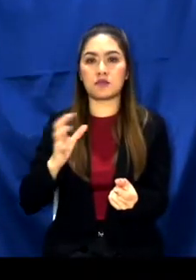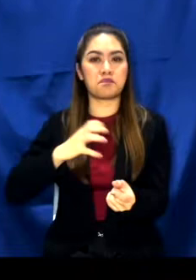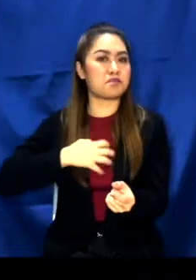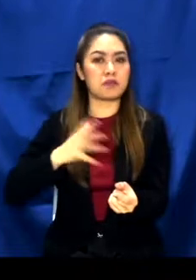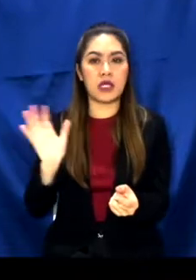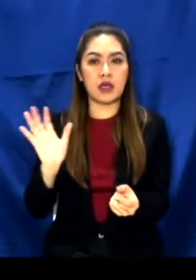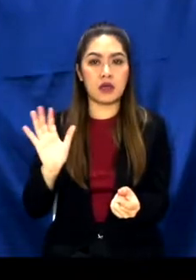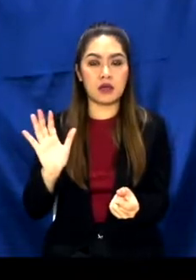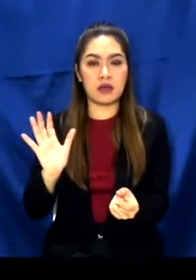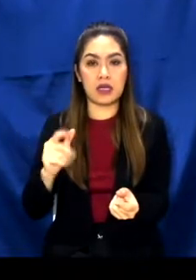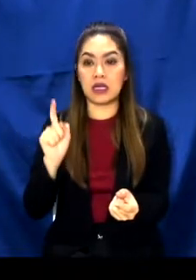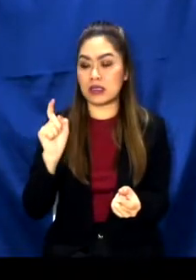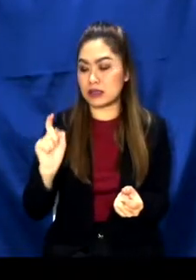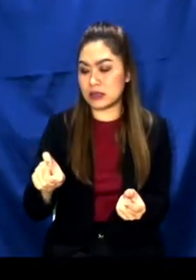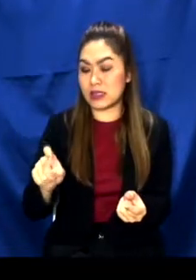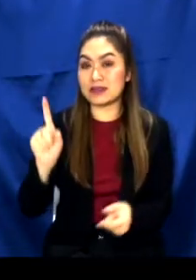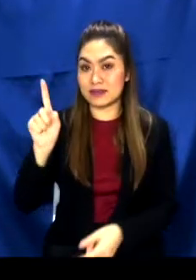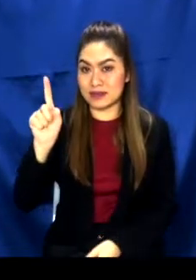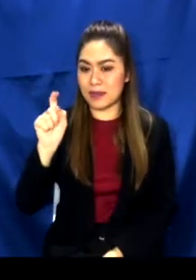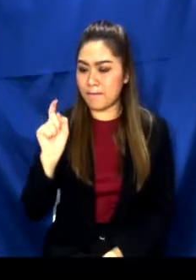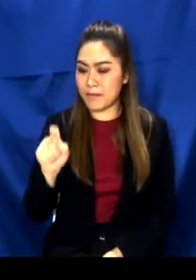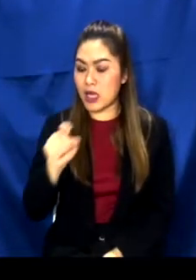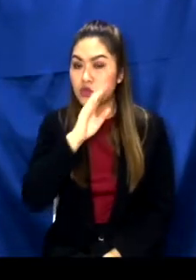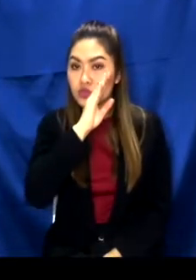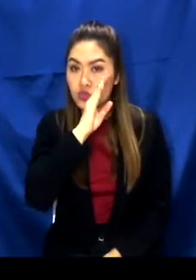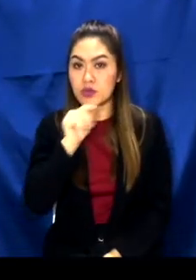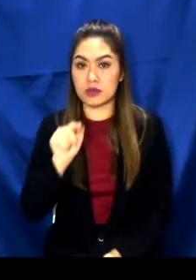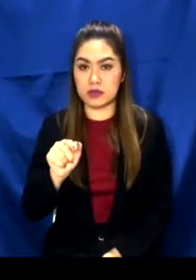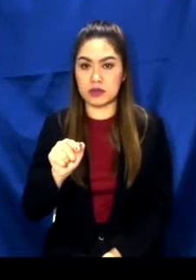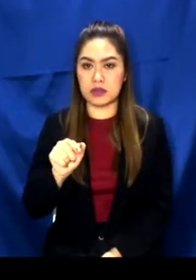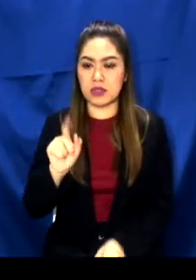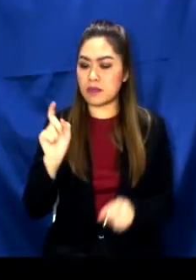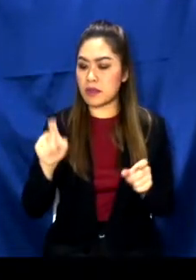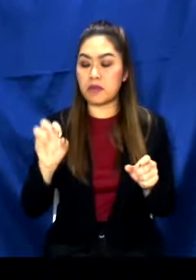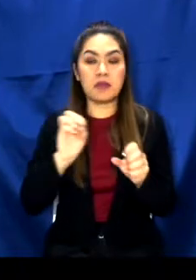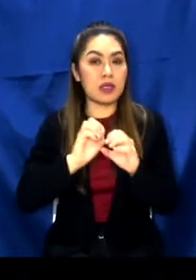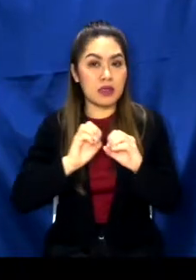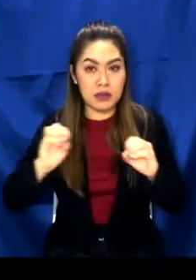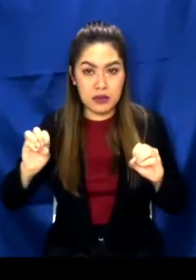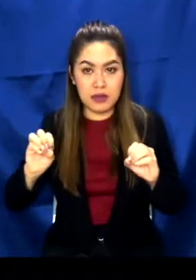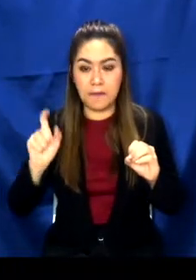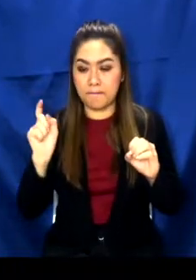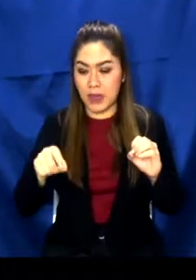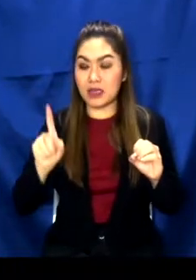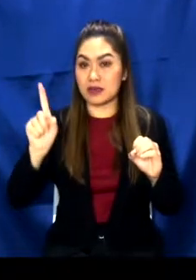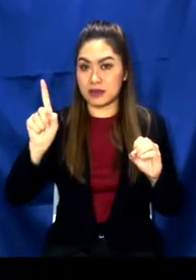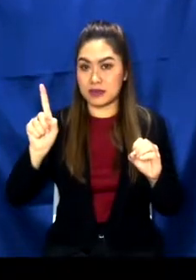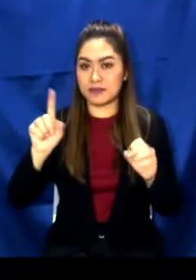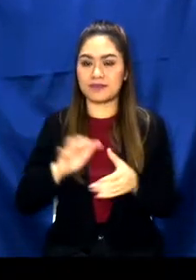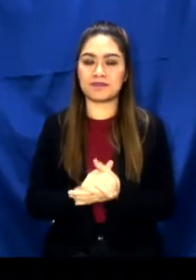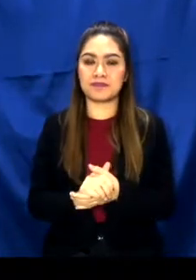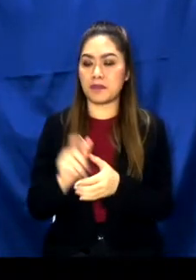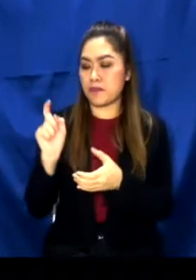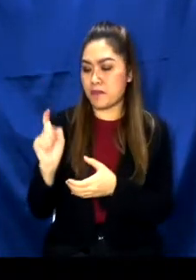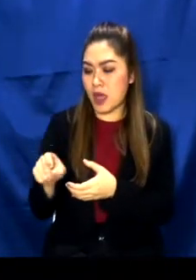ถ้าเราไม่ต้องการนะคะคลิกที่วัตถุหนึ่งทีสมมุติว่าวัตถุยังไม่มีการคลิกอะไรทางนั้นนะคะเราต้องคลิกหนึ่งทีคลิก